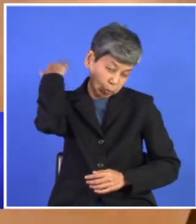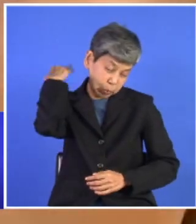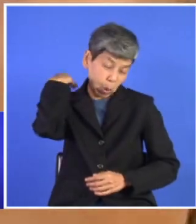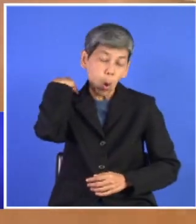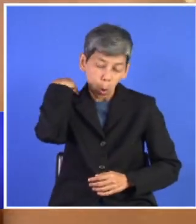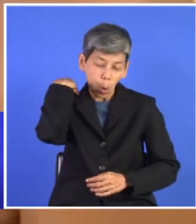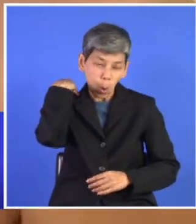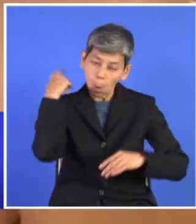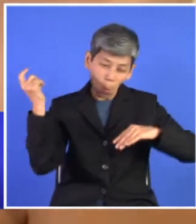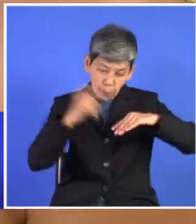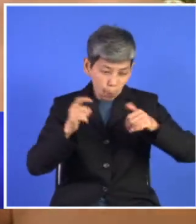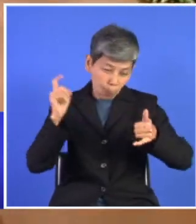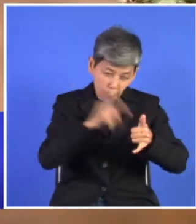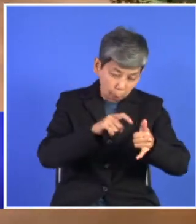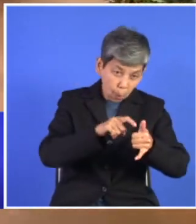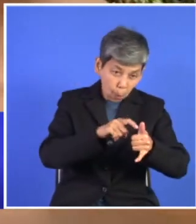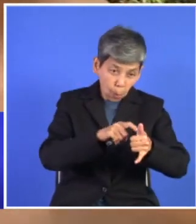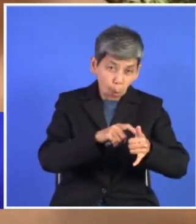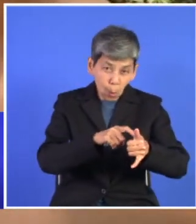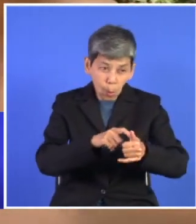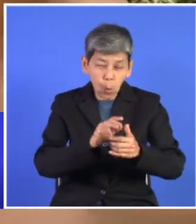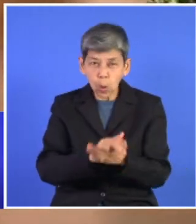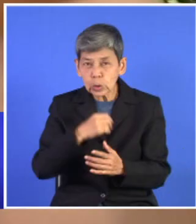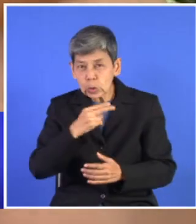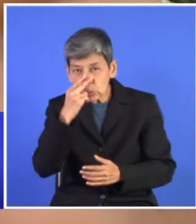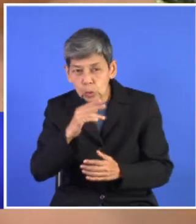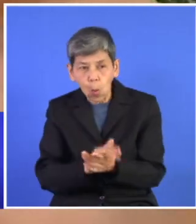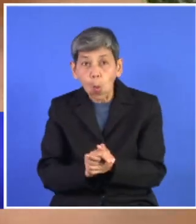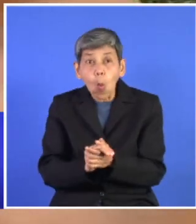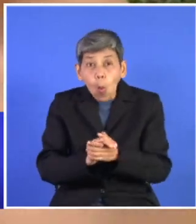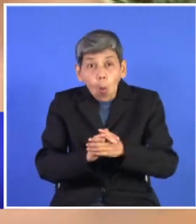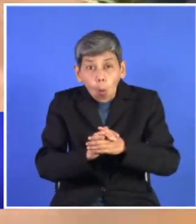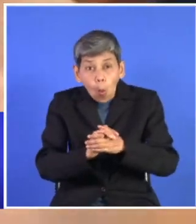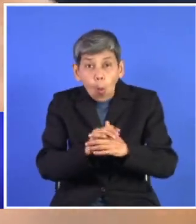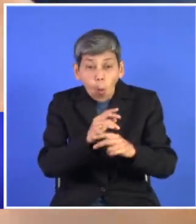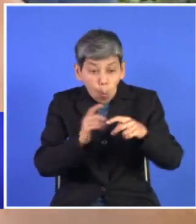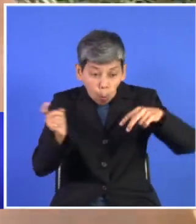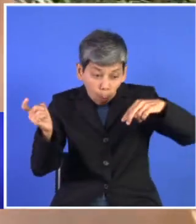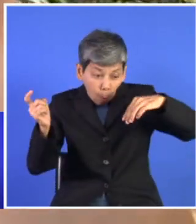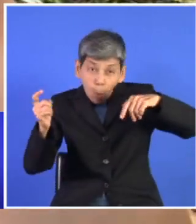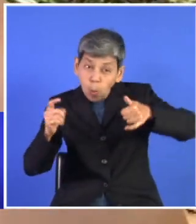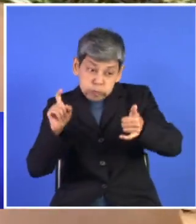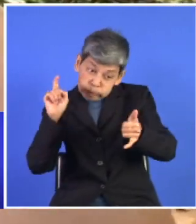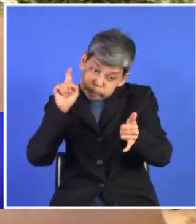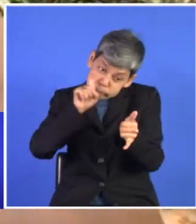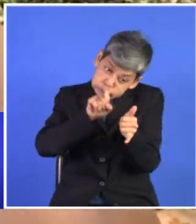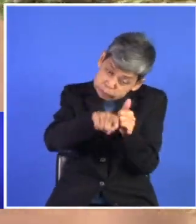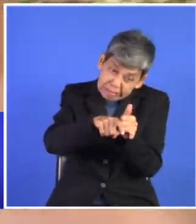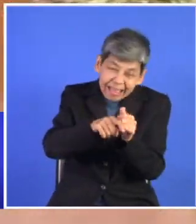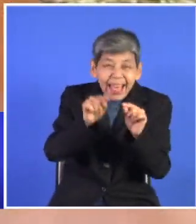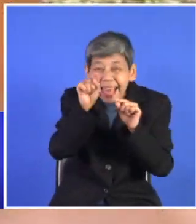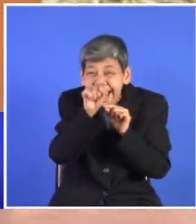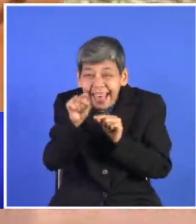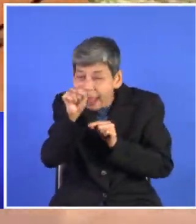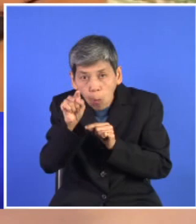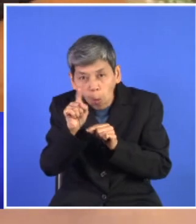นี้โอ้โหไปไปมาๆนี่ทีมงานเราต้องเบลอนะคะเขาบอกว่าลึกถึงกระดูกเลยอ่ะ เหรอฮะ ค่ะแต่เหมือนเราเห็นเป็นแบบเป็นรอยเจ